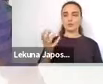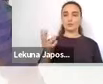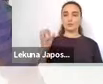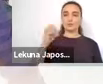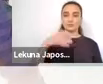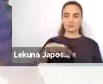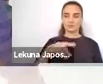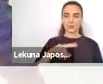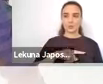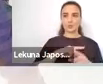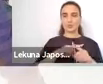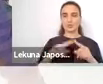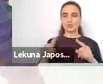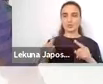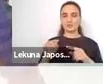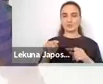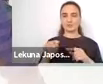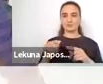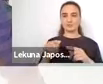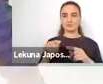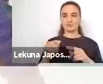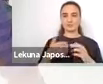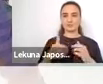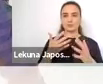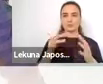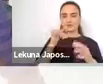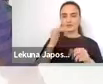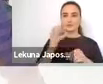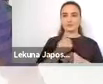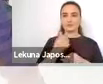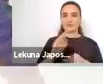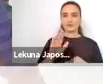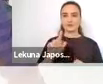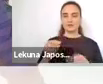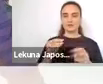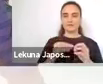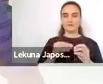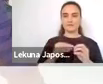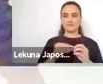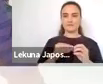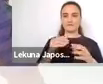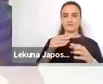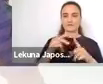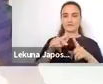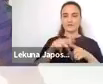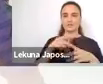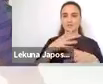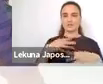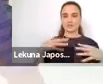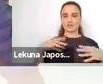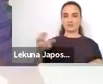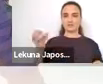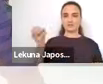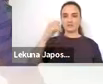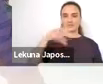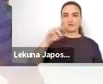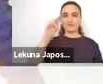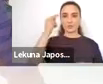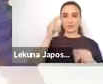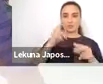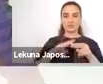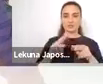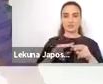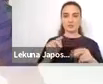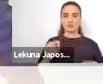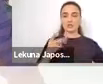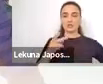უცებ რაღაცა ისეთი ბოსტნეული როვერი პოვა, რაც მას უნდა და იგივე ზომის ზებრა იყო, აი ეს ზებრა და ჩააგდო ვითომ სტაფილოა.